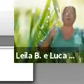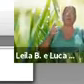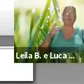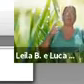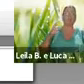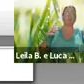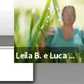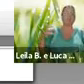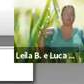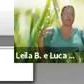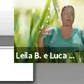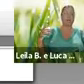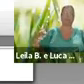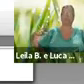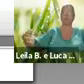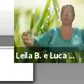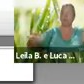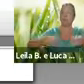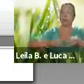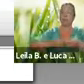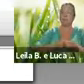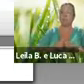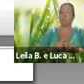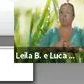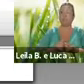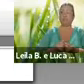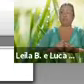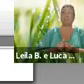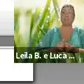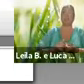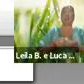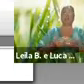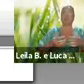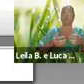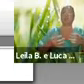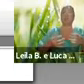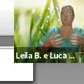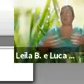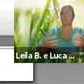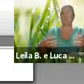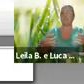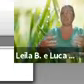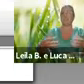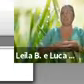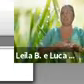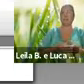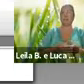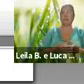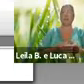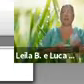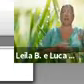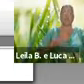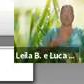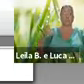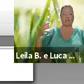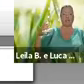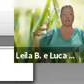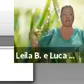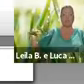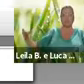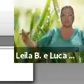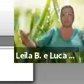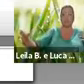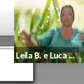gruppo ci appoggiamo a vicenda, facciamo come se fosse una stessa famiglia. E